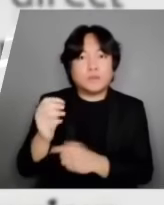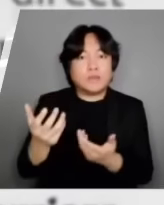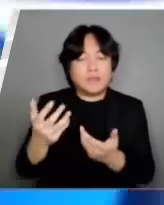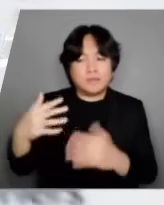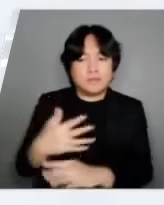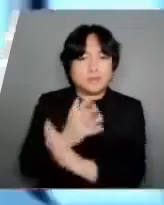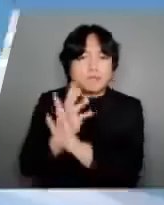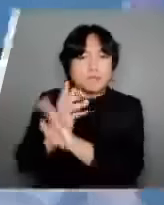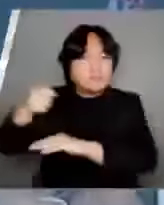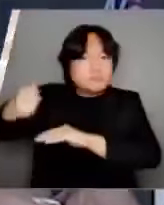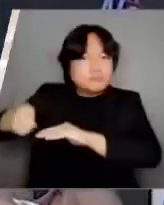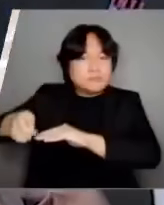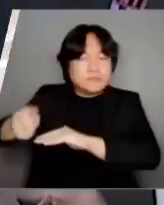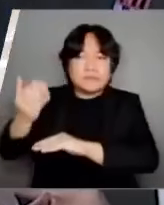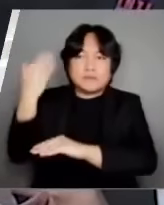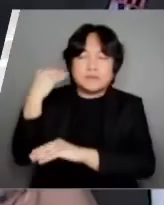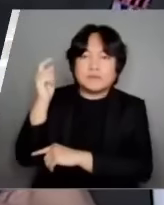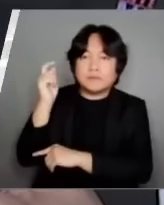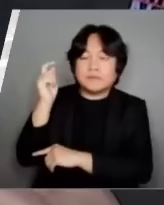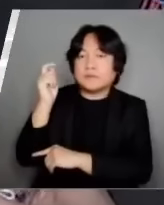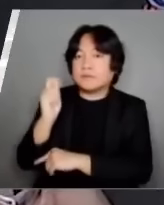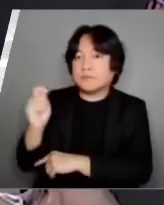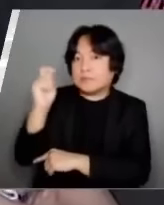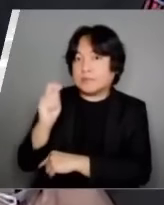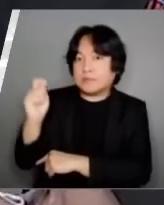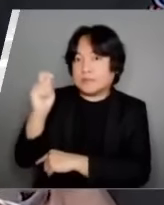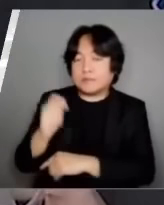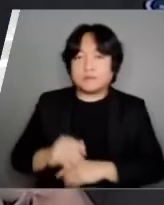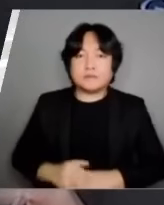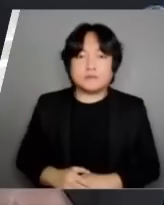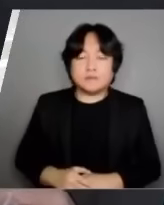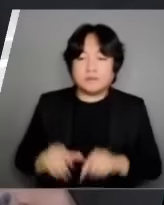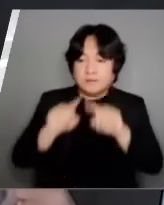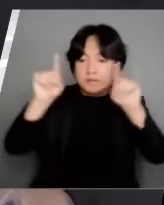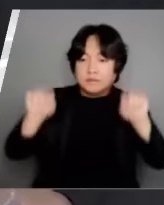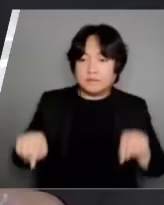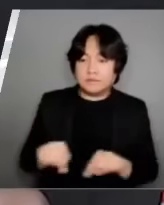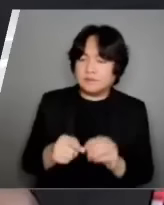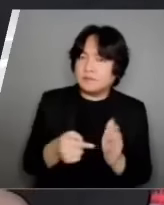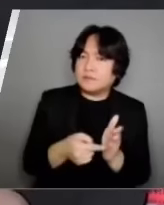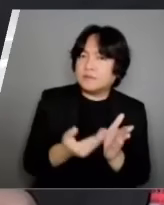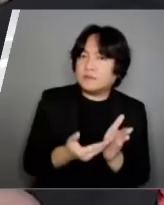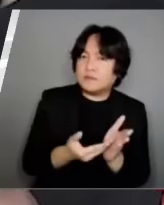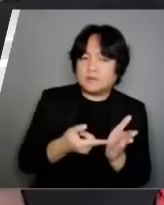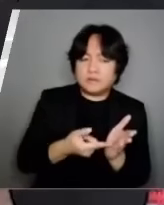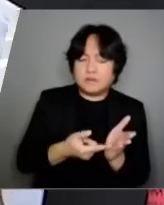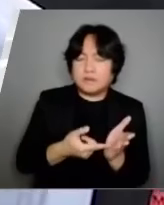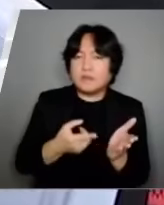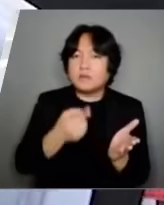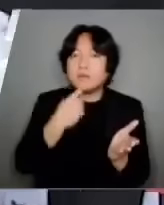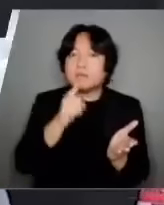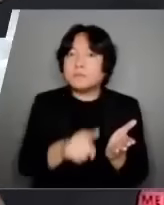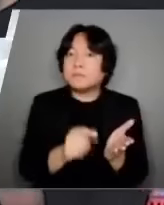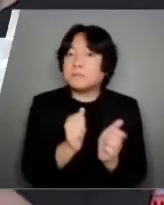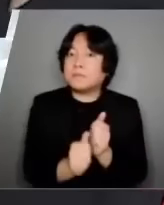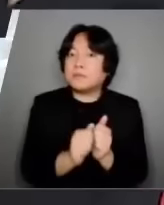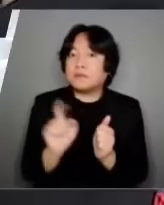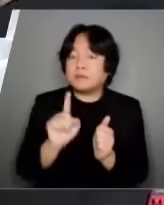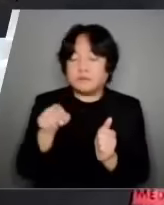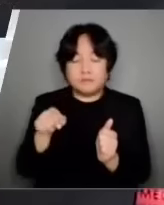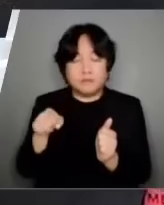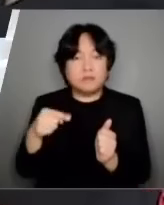Martes. Dito TRO, nare-restrain kami. Wala sa order niya na titigil kami sa operation sa paghuli